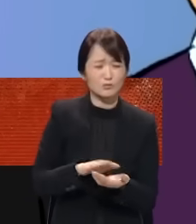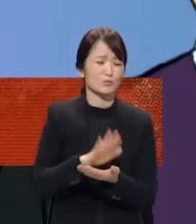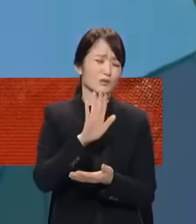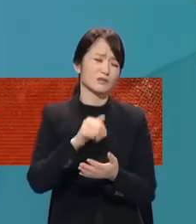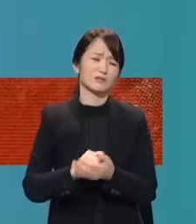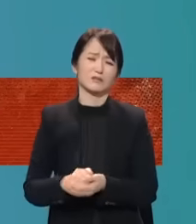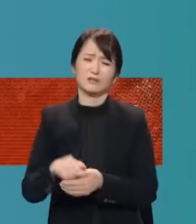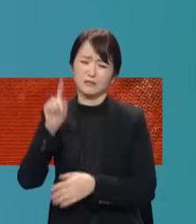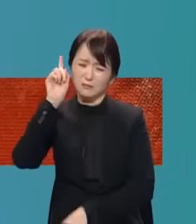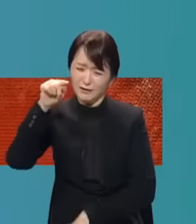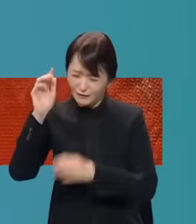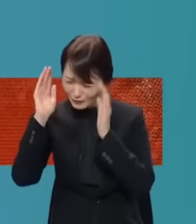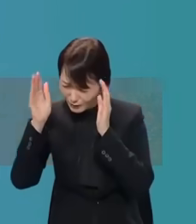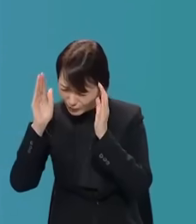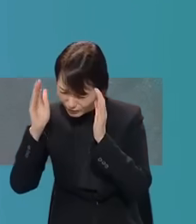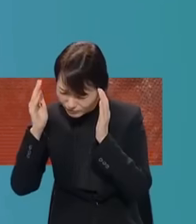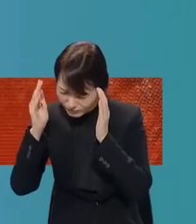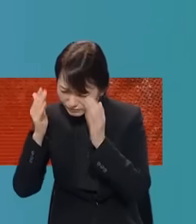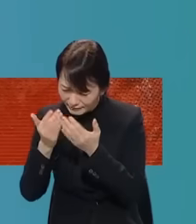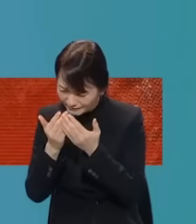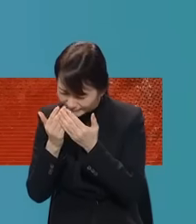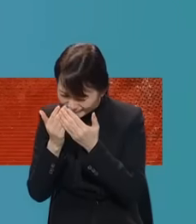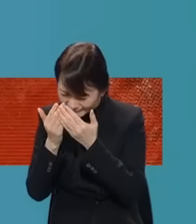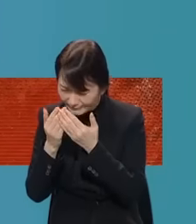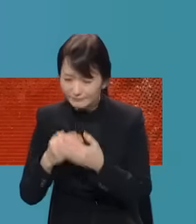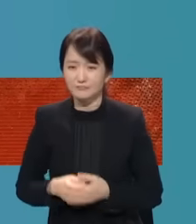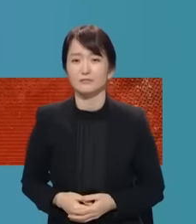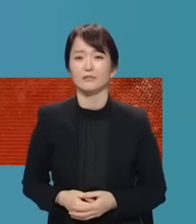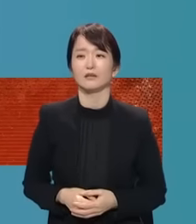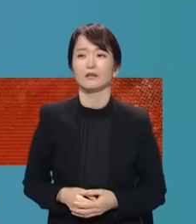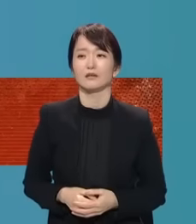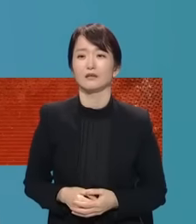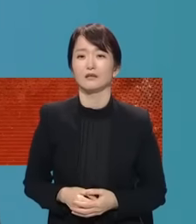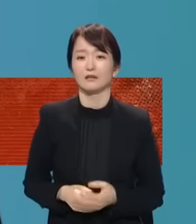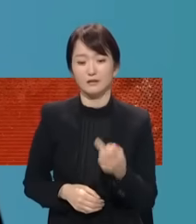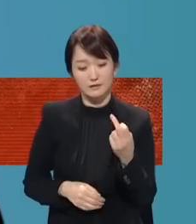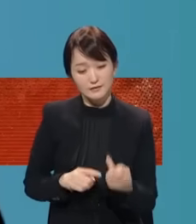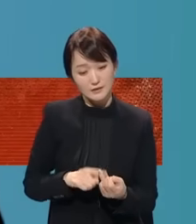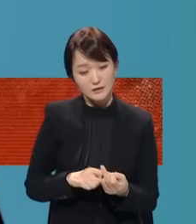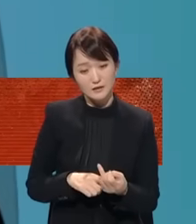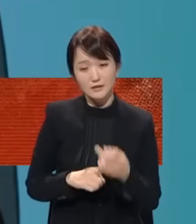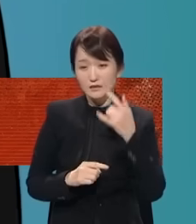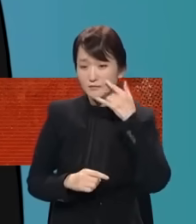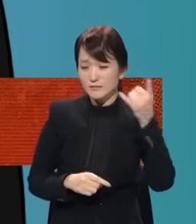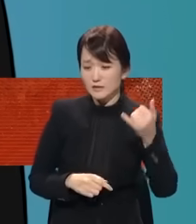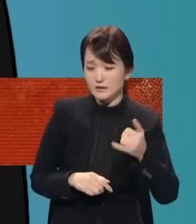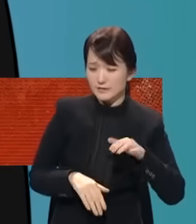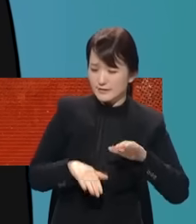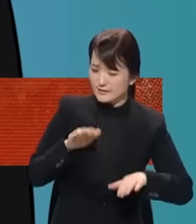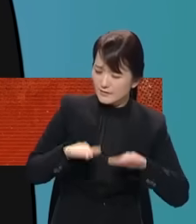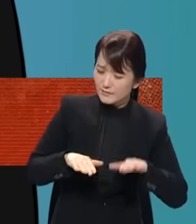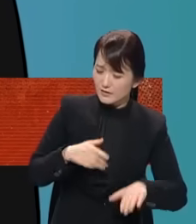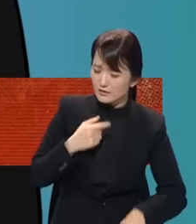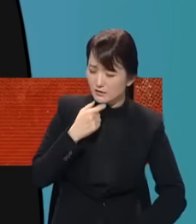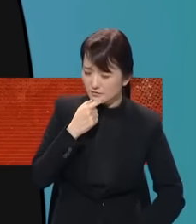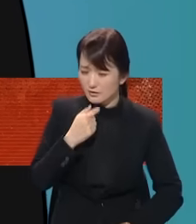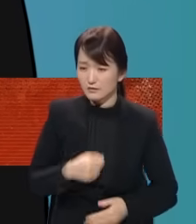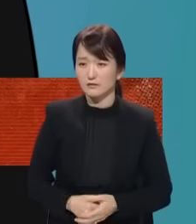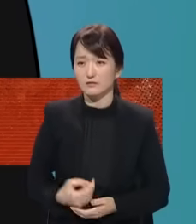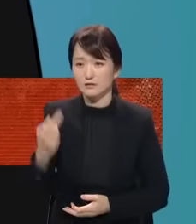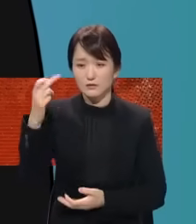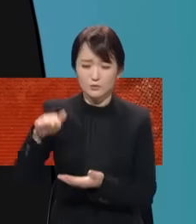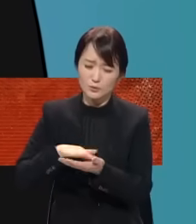맨날 공부만 한 거예요. 그러니까 이제 그 동생은 부모님이 차별해서도 속상한데 이 형이 놀아주지도 않으니까